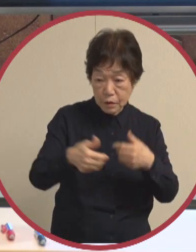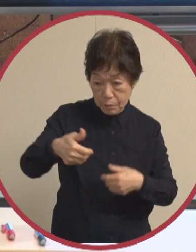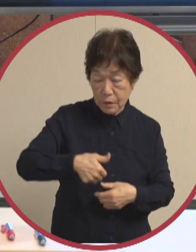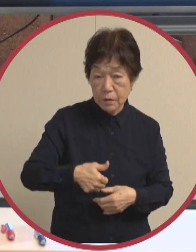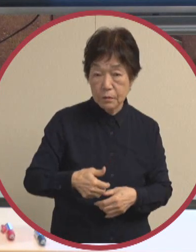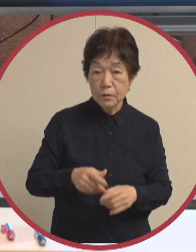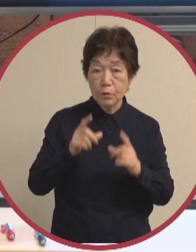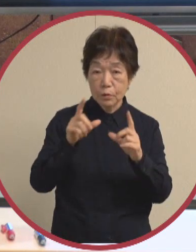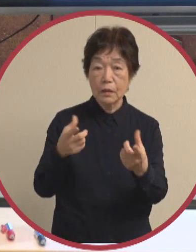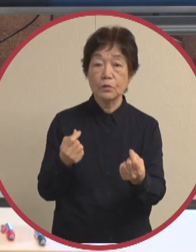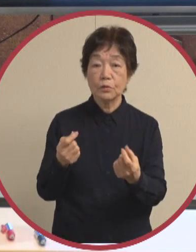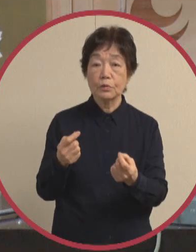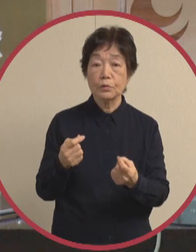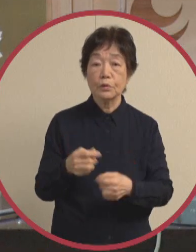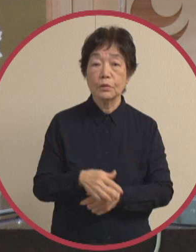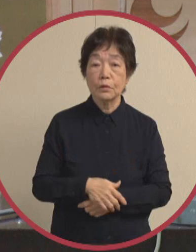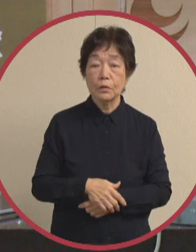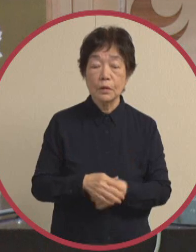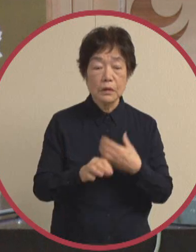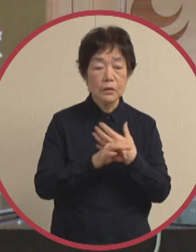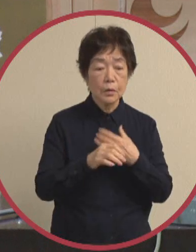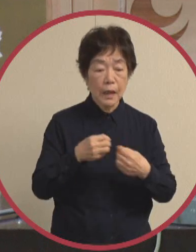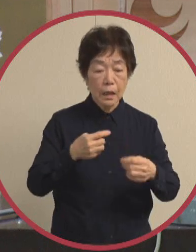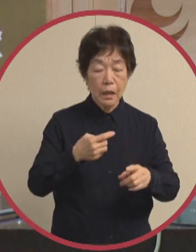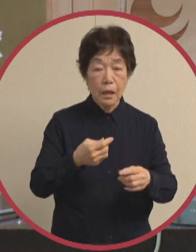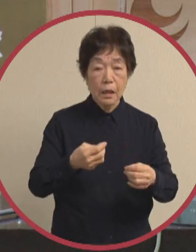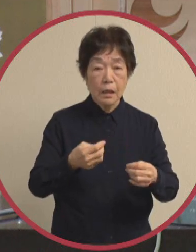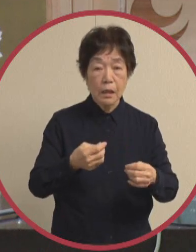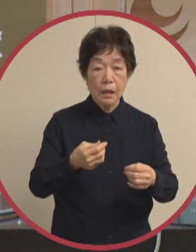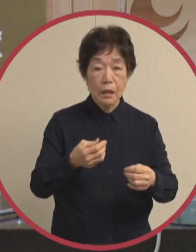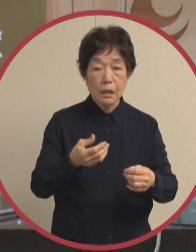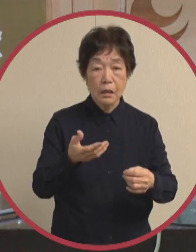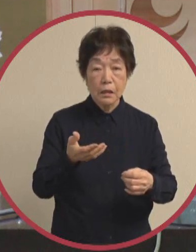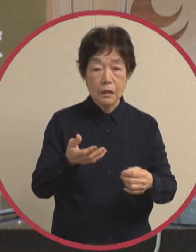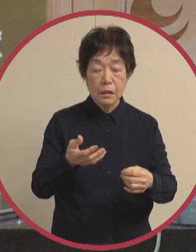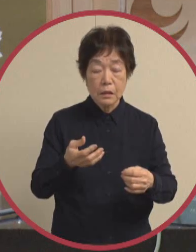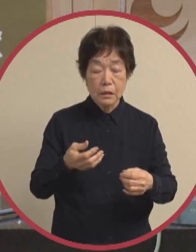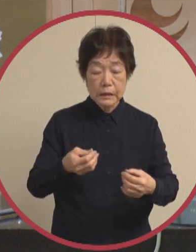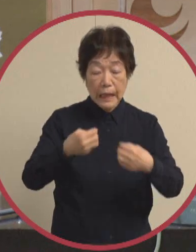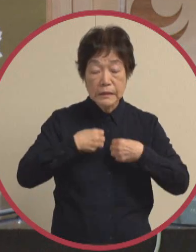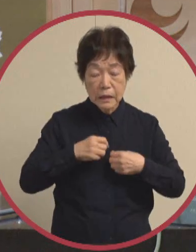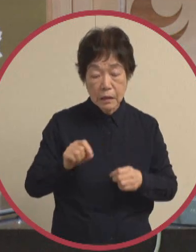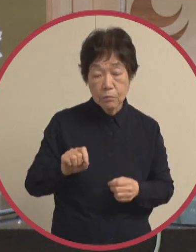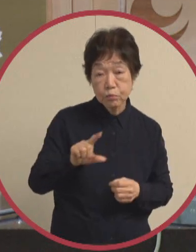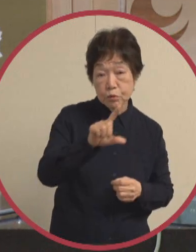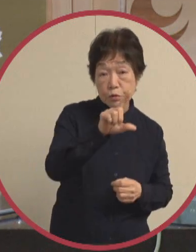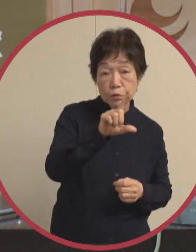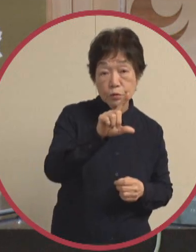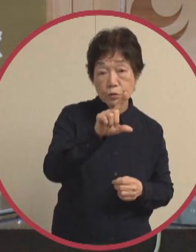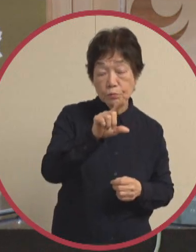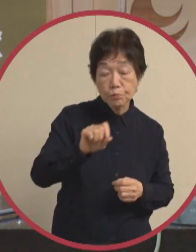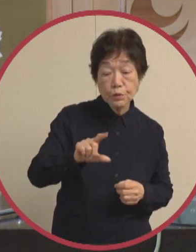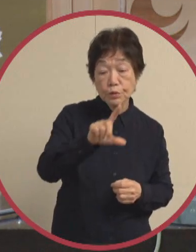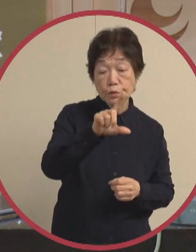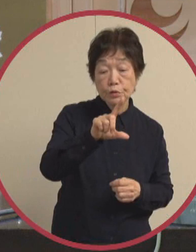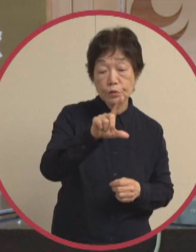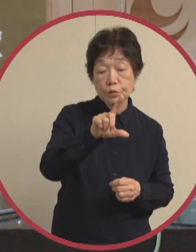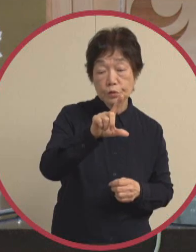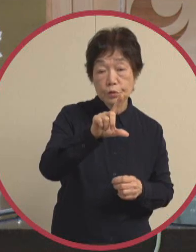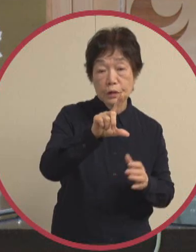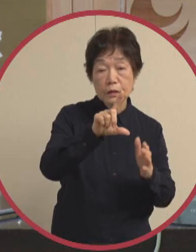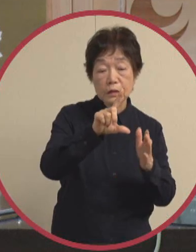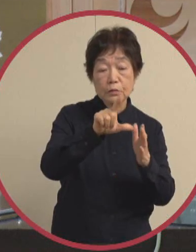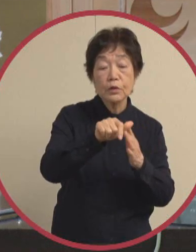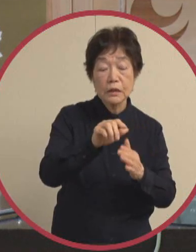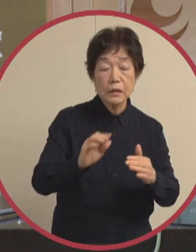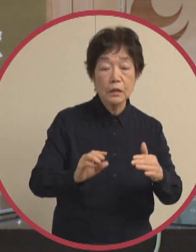あのその広がり広、まあ、次のフェーズとしては広がり始めるというところですね。でそれ以上広がら